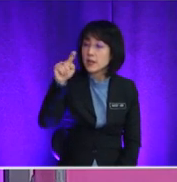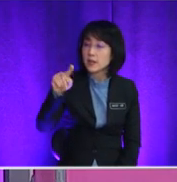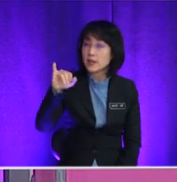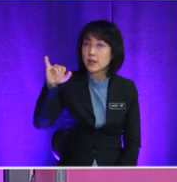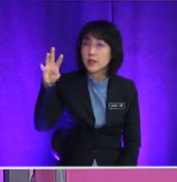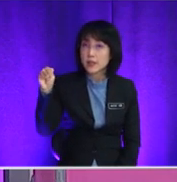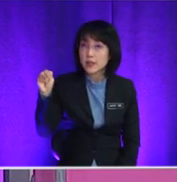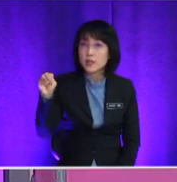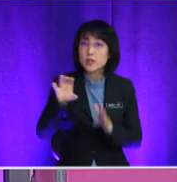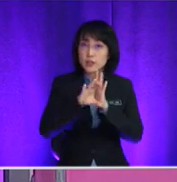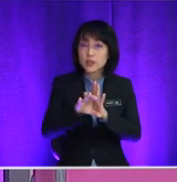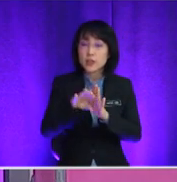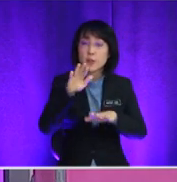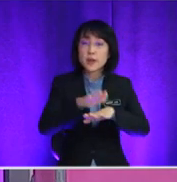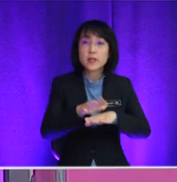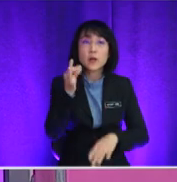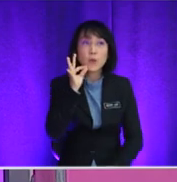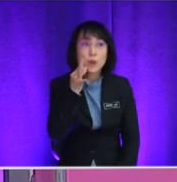kalau pada buah-buahan buah-buahan